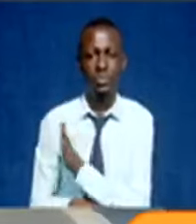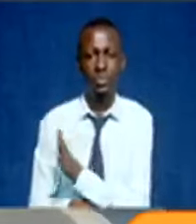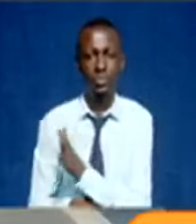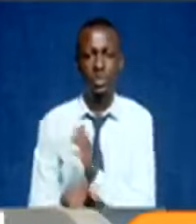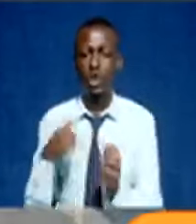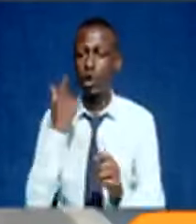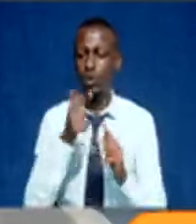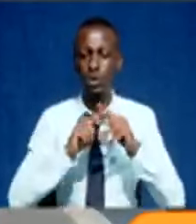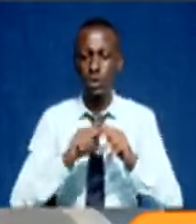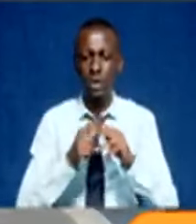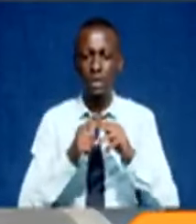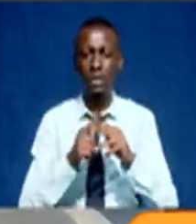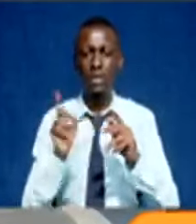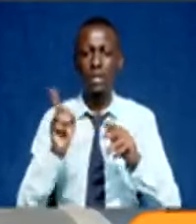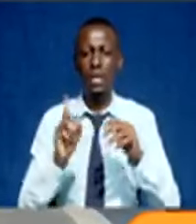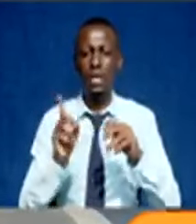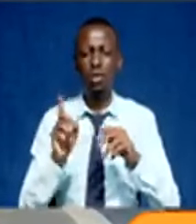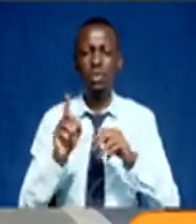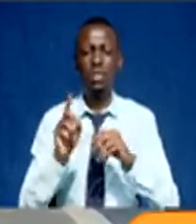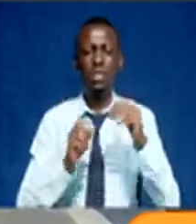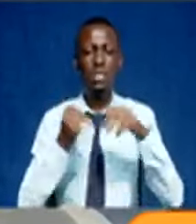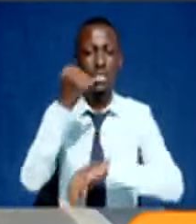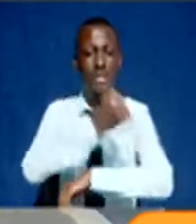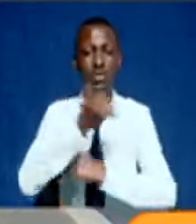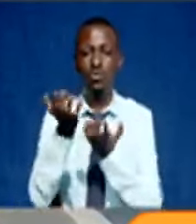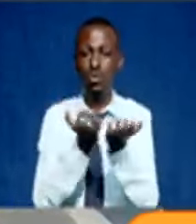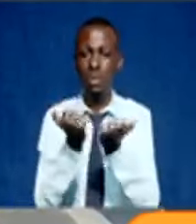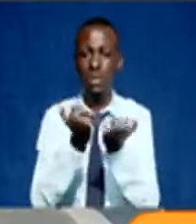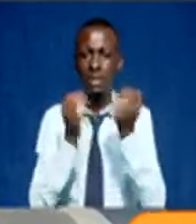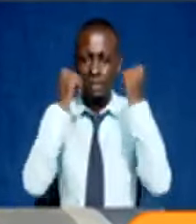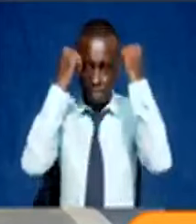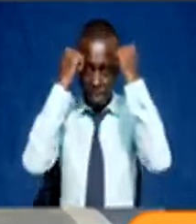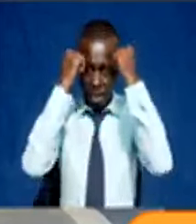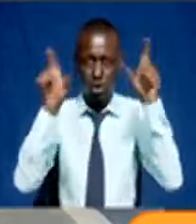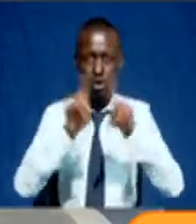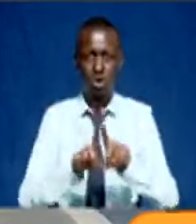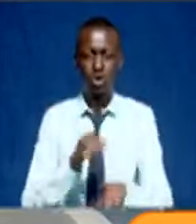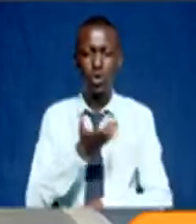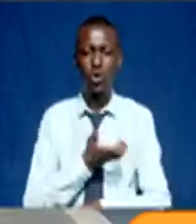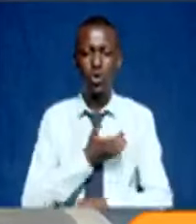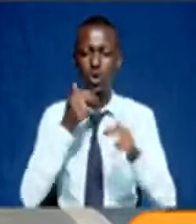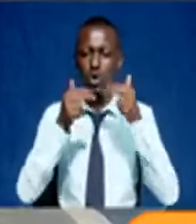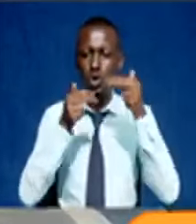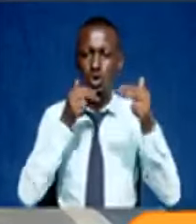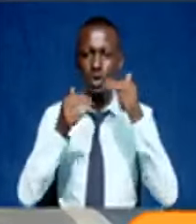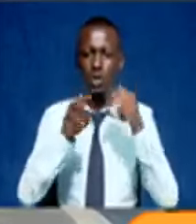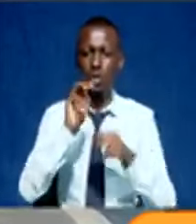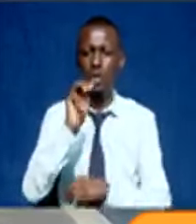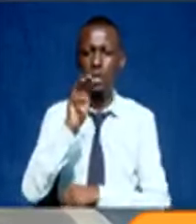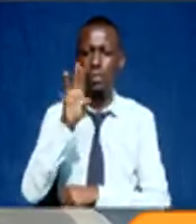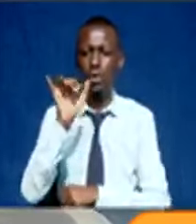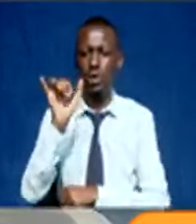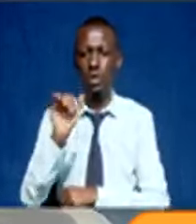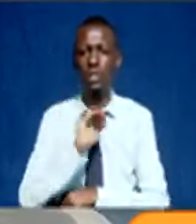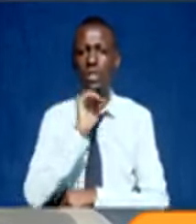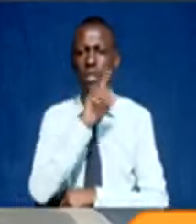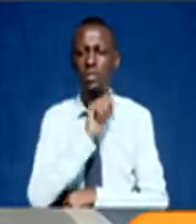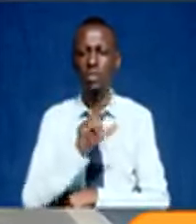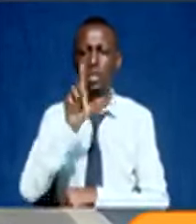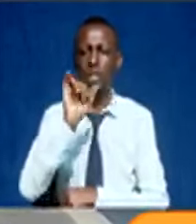Mwanzilishi wa chuo cha Nairobi Institute of Business Studies ambaye pia ni mmiliki wa mkahawa wa Emore, marehemu Lizzy Muthoni